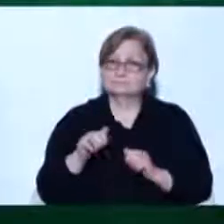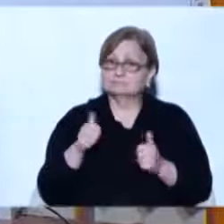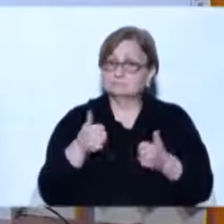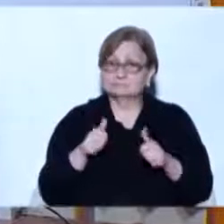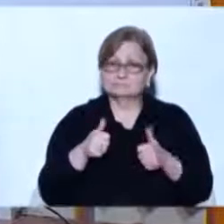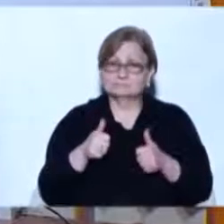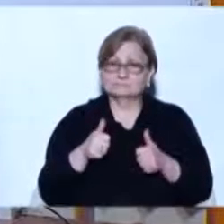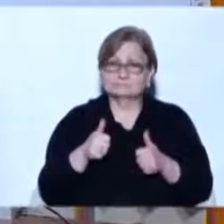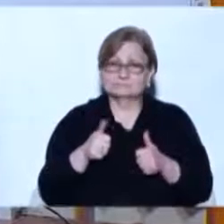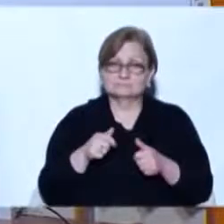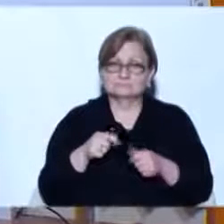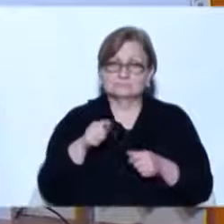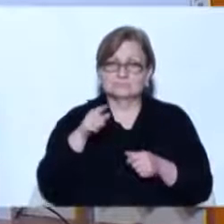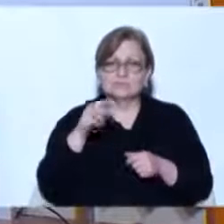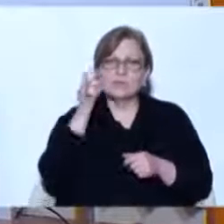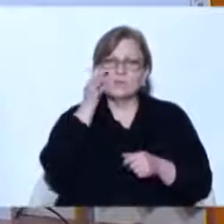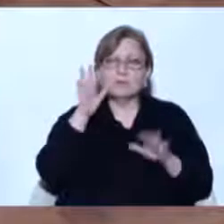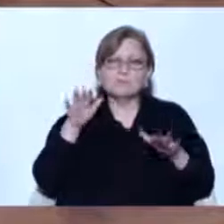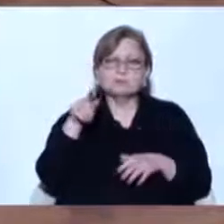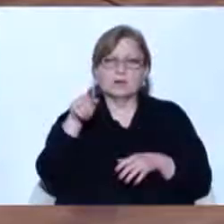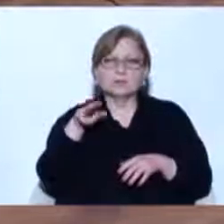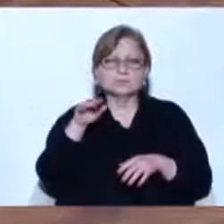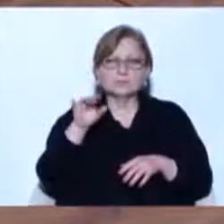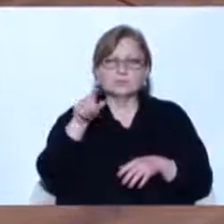როგორი არის ფუტკარი ტოტო?